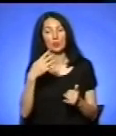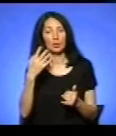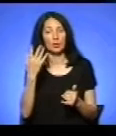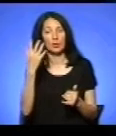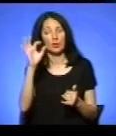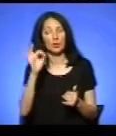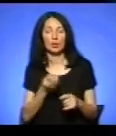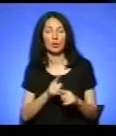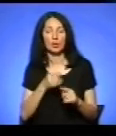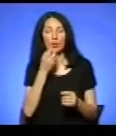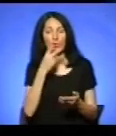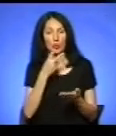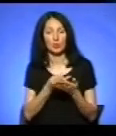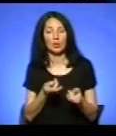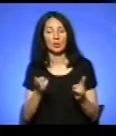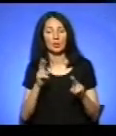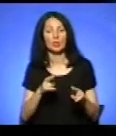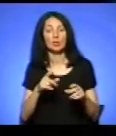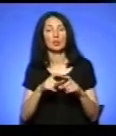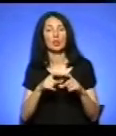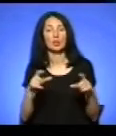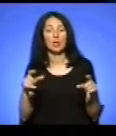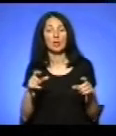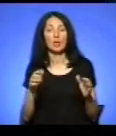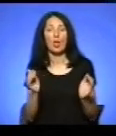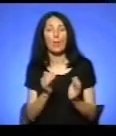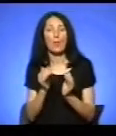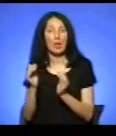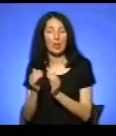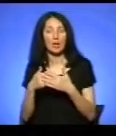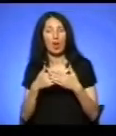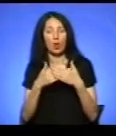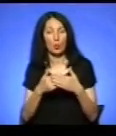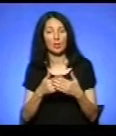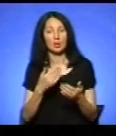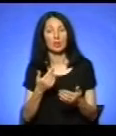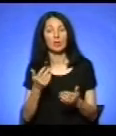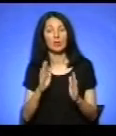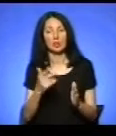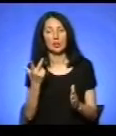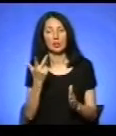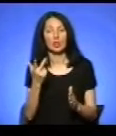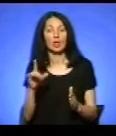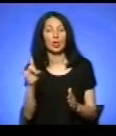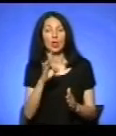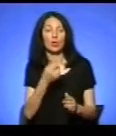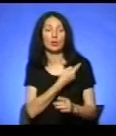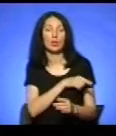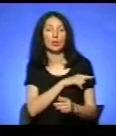залишилися заклади в основному об'єднаних територіальних громад, тобто невеличкі заклади. У нас тільки три районних центри первинної медичної